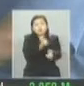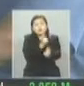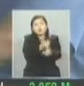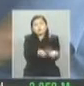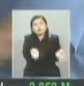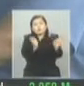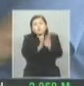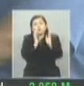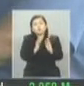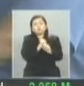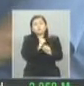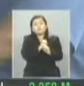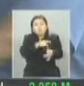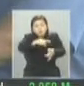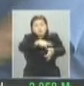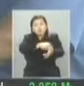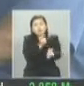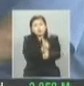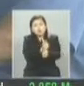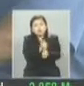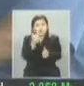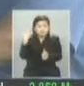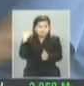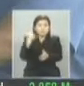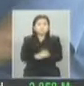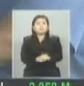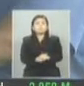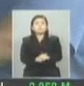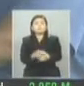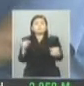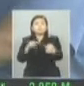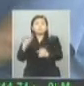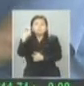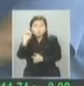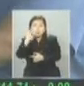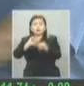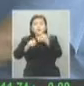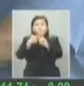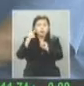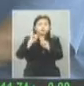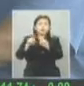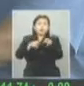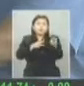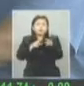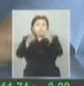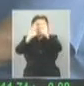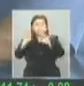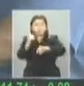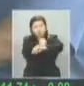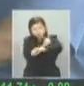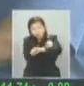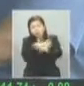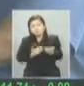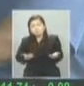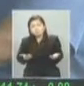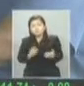ใช้ก็จากญาติจากเพื่อนที่อยู่ในครอบครัวก็กลายเป็นทาสแรงงานนะครับเพราะนั้น